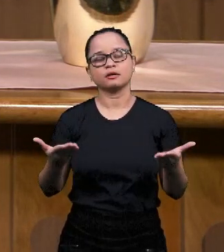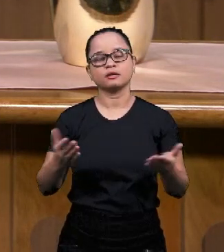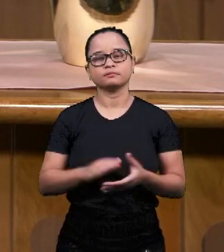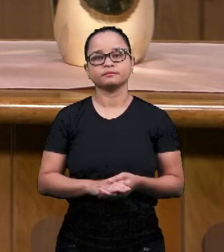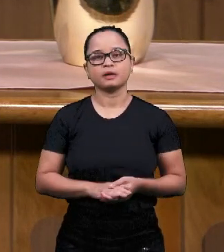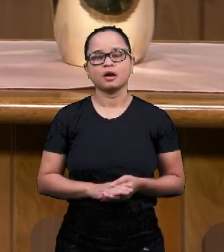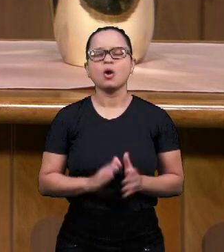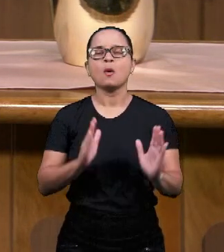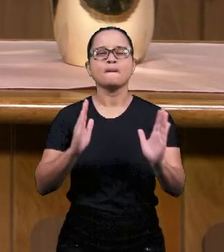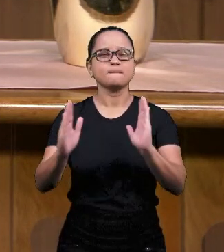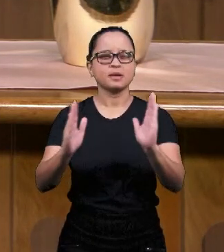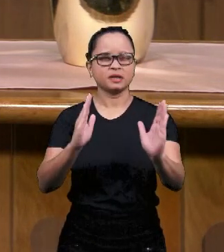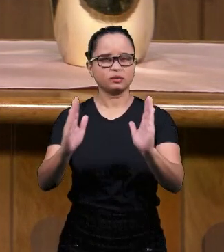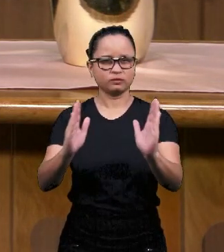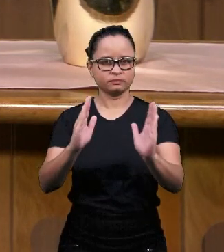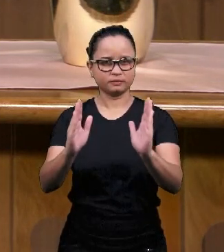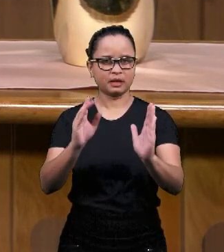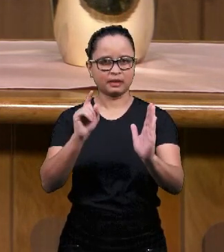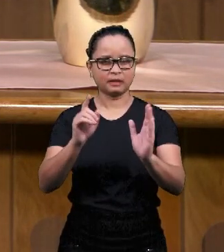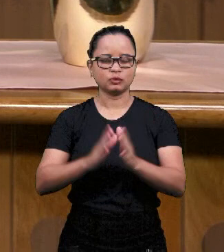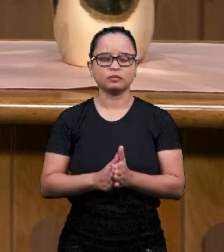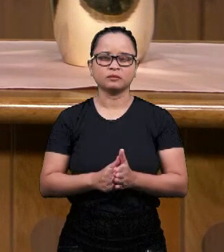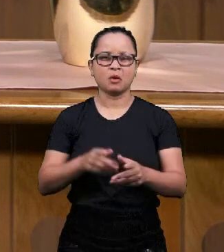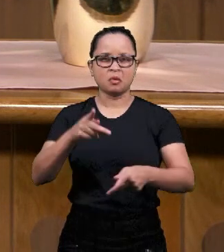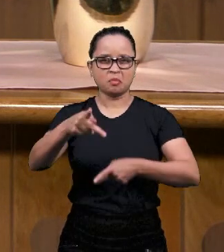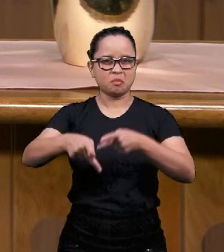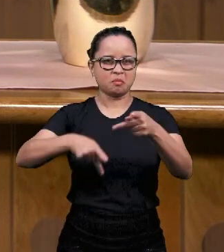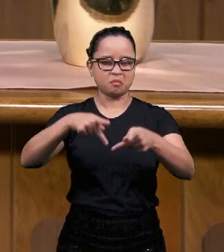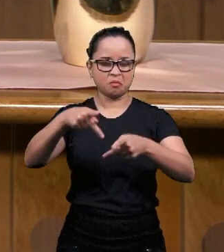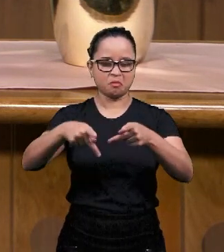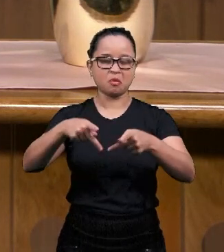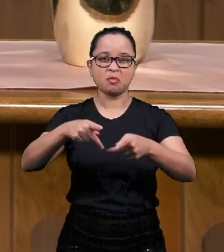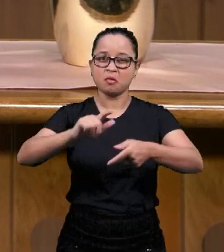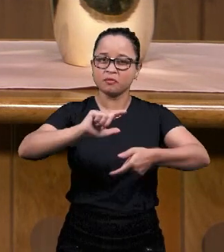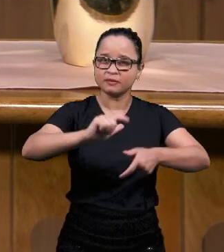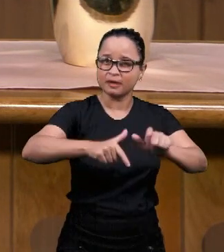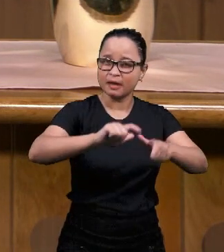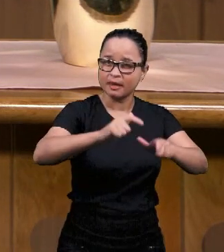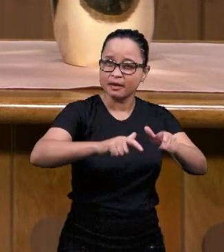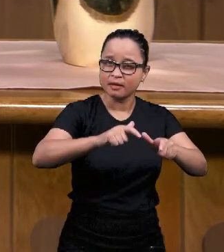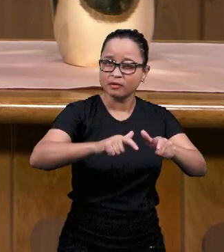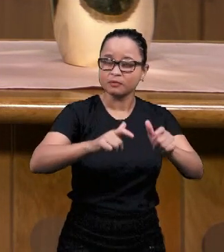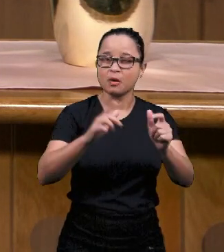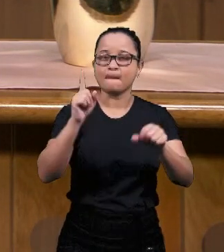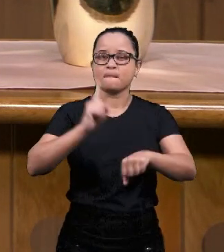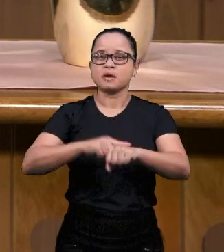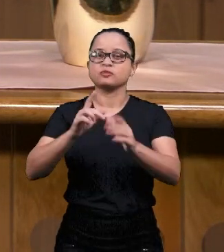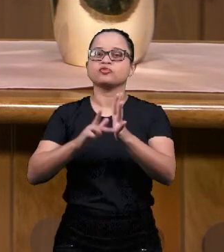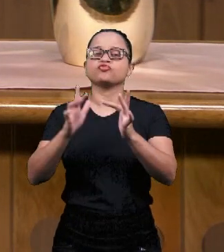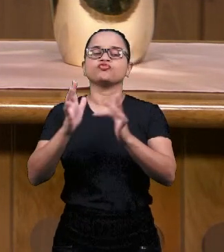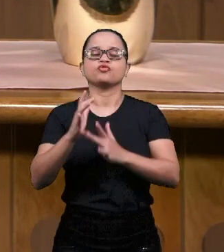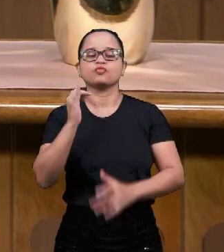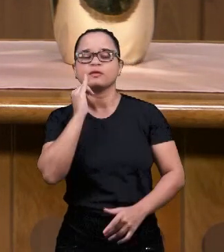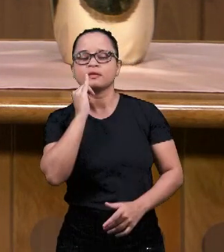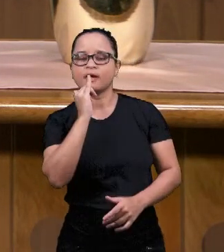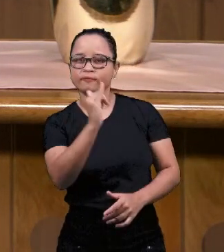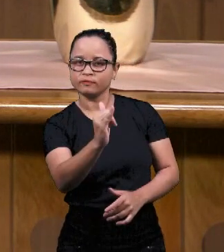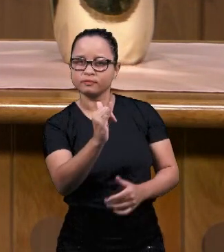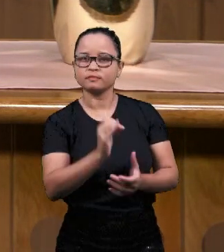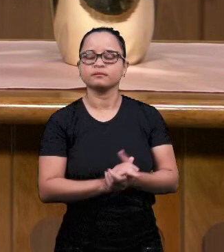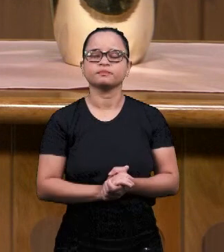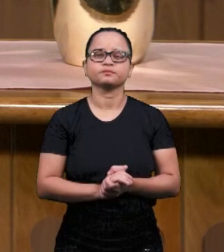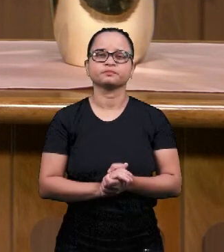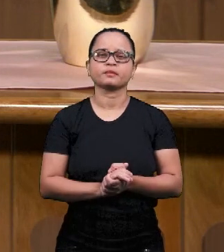Ситуация Израиля, когда Иисус говорит эти слова, ситуация Израиля, когда